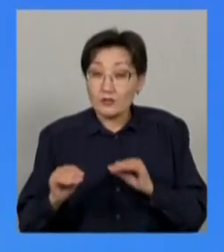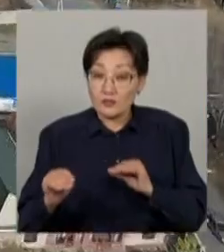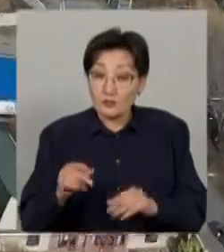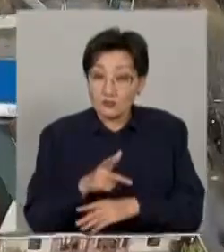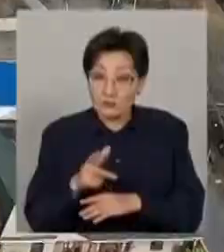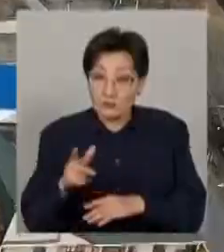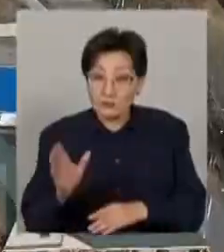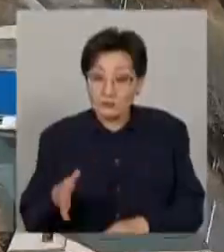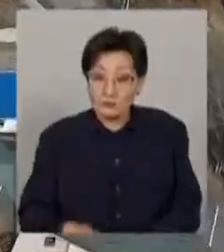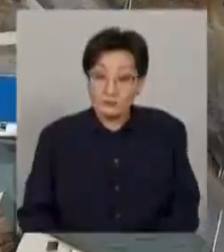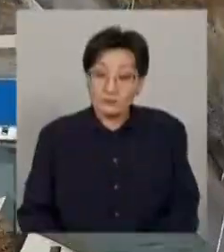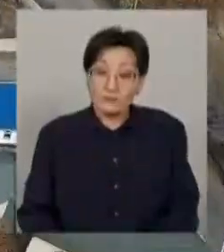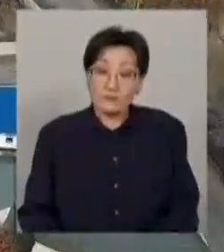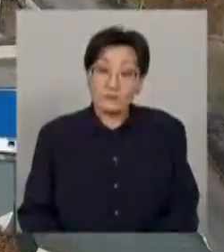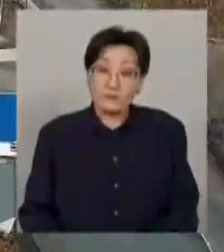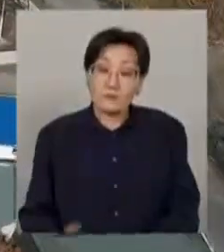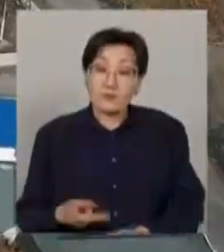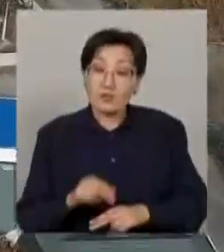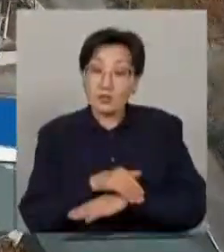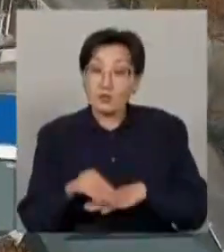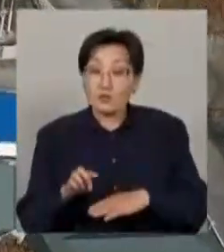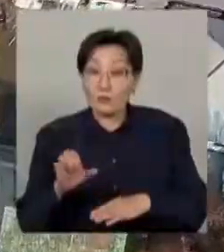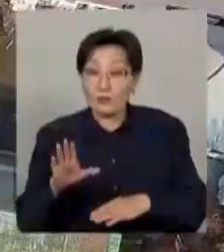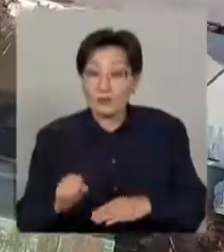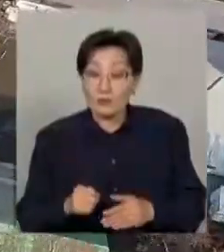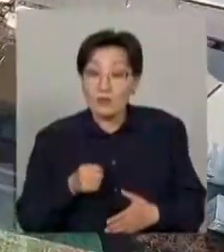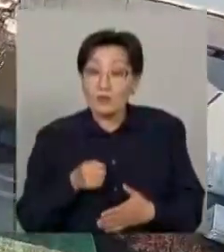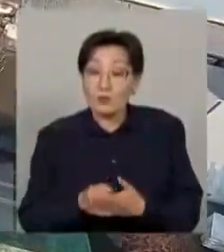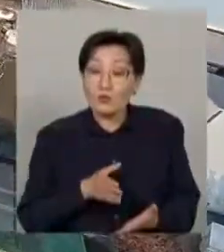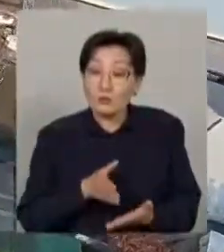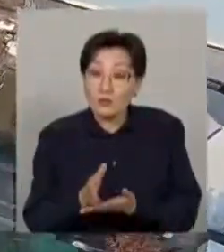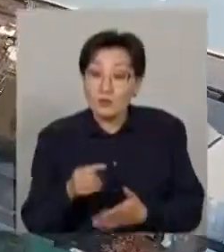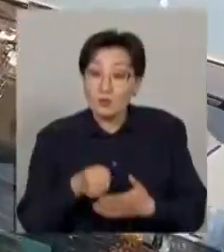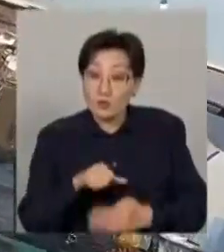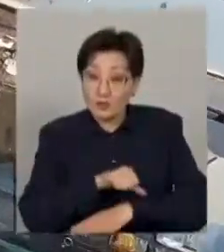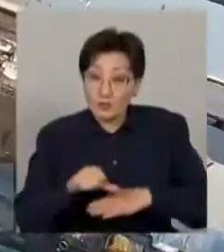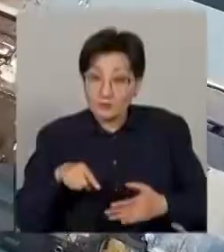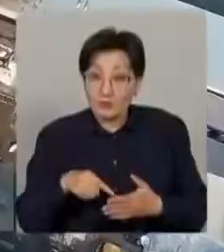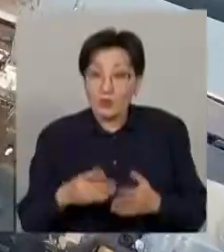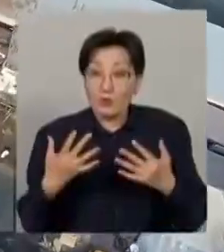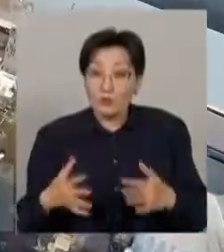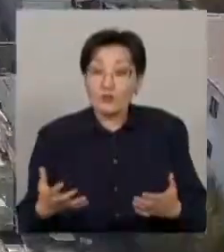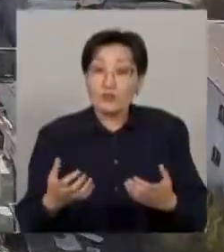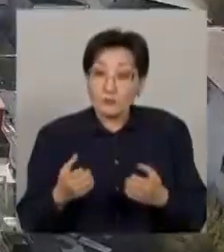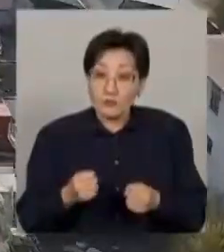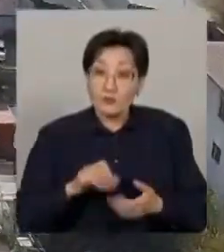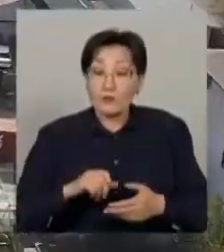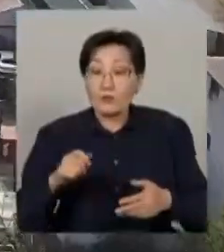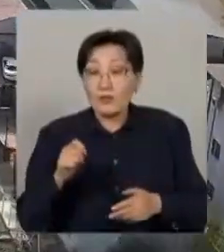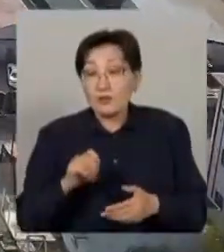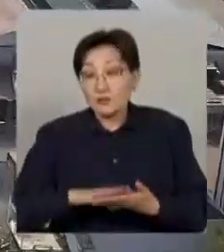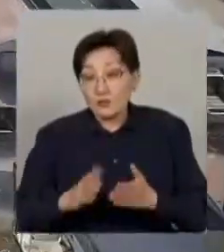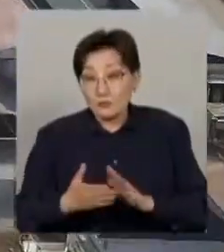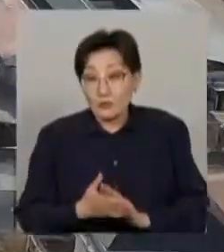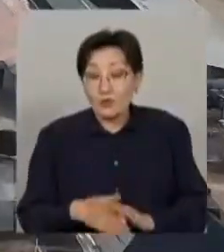комплексов. Помимо этого, улицу Жубанова пробьют до границы города. Уже получено положительное заключение